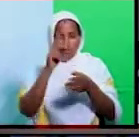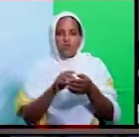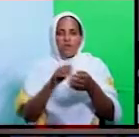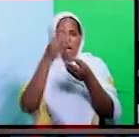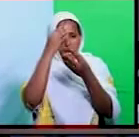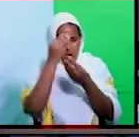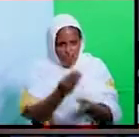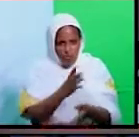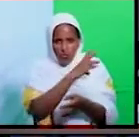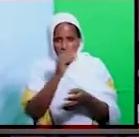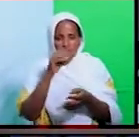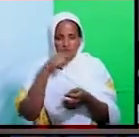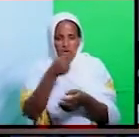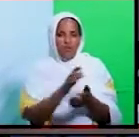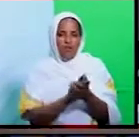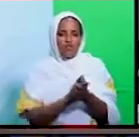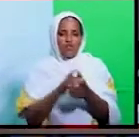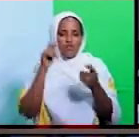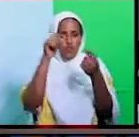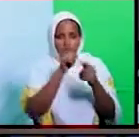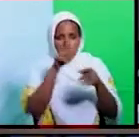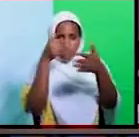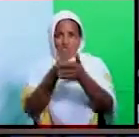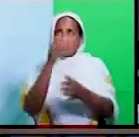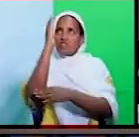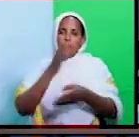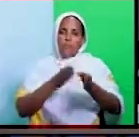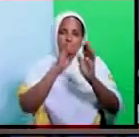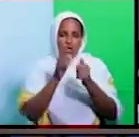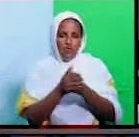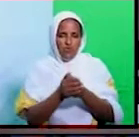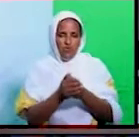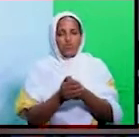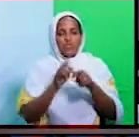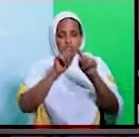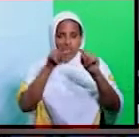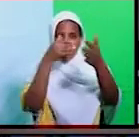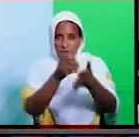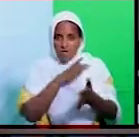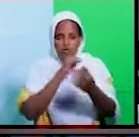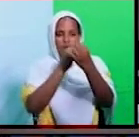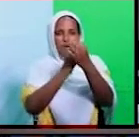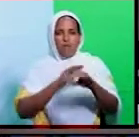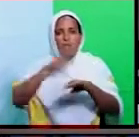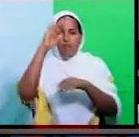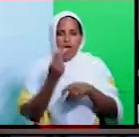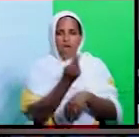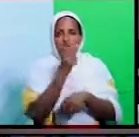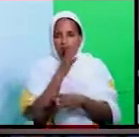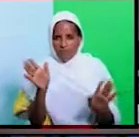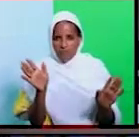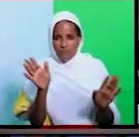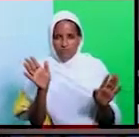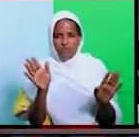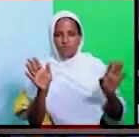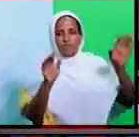ነገሮች ራሱን ደብረ ሲና የቆየውን 40ውን ቀን ሙሉ በሙሉ 100% አይወክሉም፣ አይገልጹም። ቃላቱ እነዛን ለመግለጽ